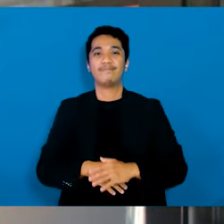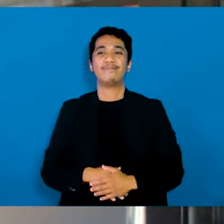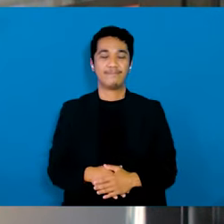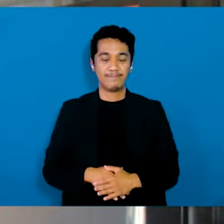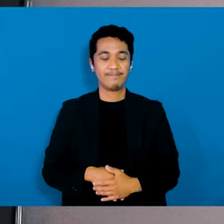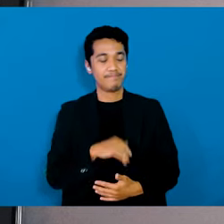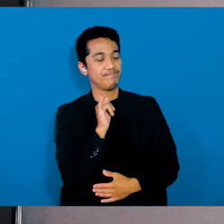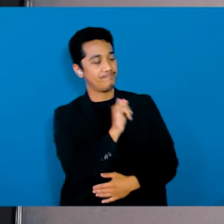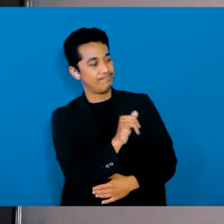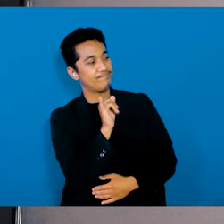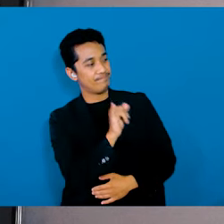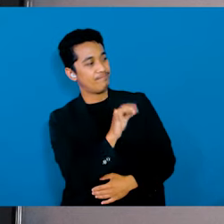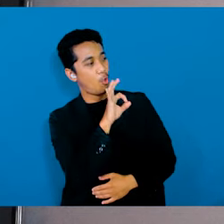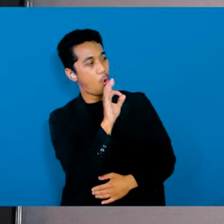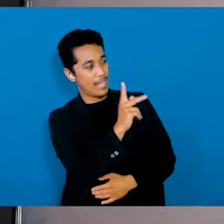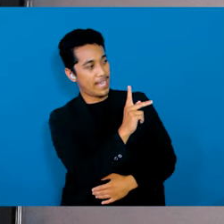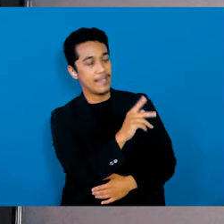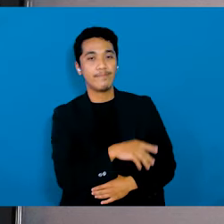orang lain.